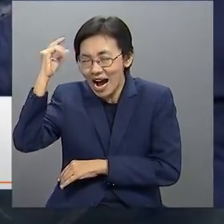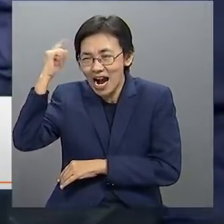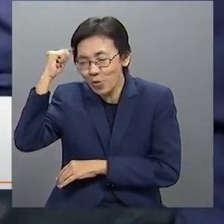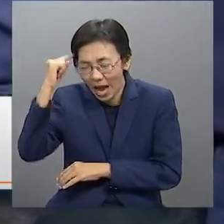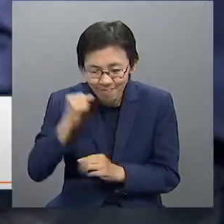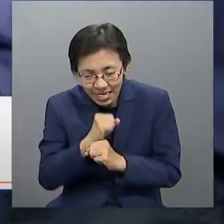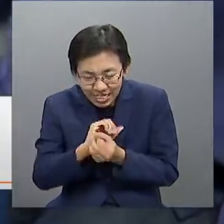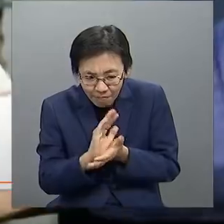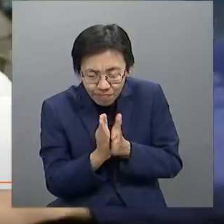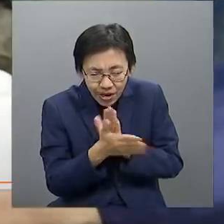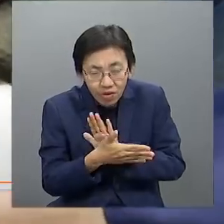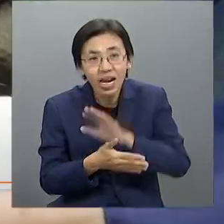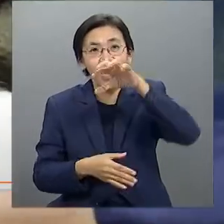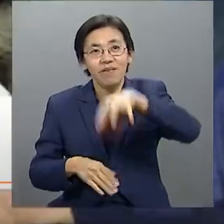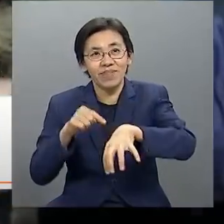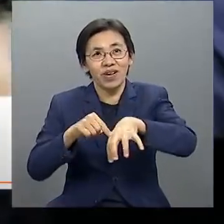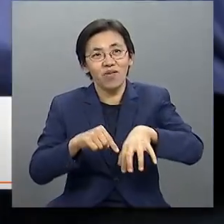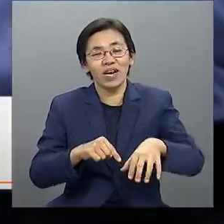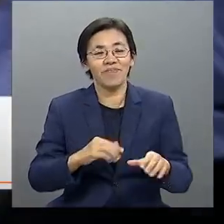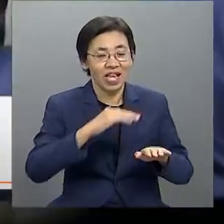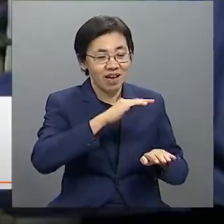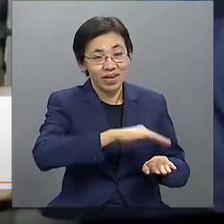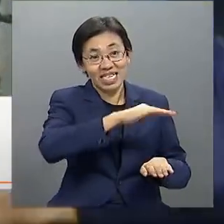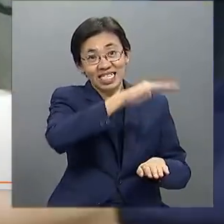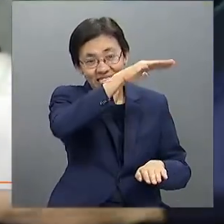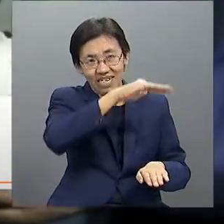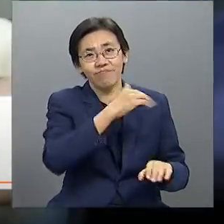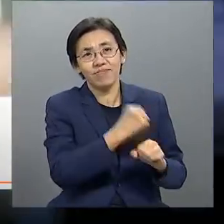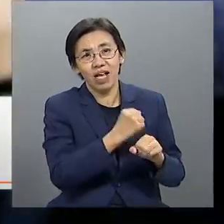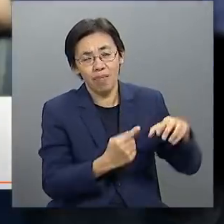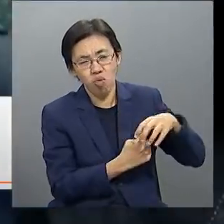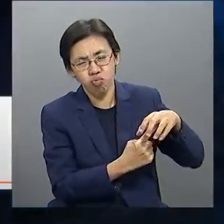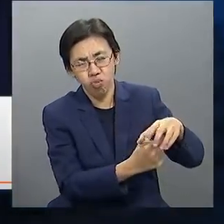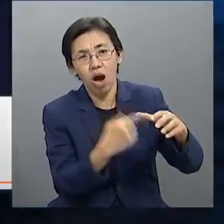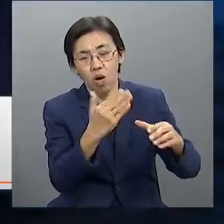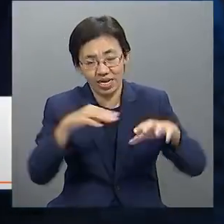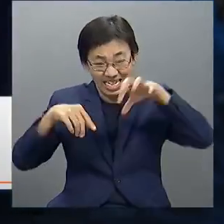เลี้ยงเห็ดแบบนี้เลยตอนแรกทดลองทำเนี่ย1โรงเรือนก่อนนะครับได้ผลผลิต